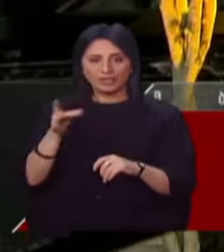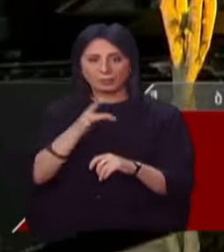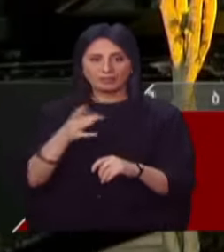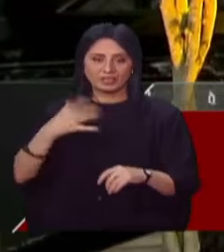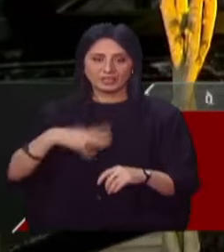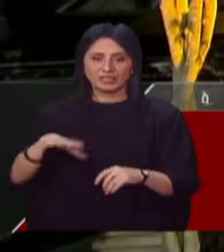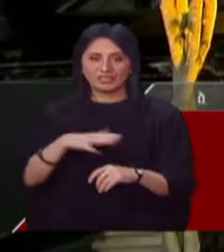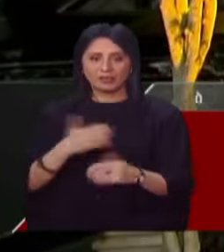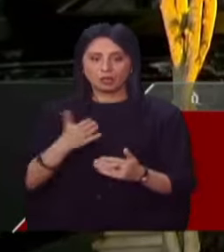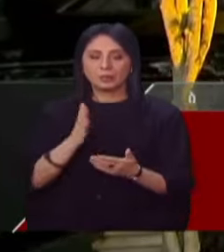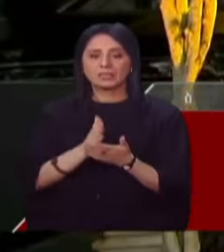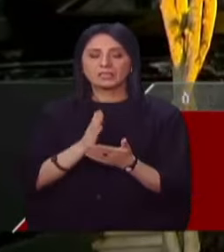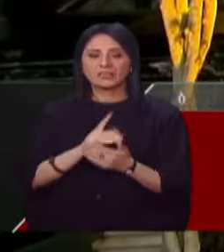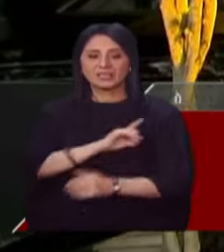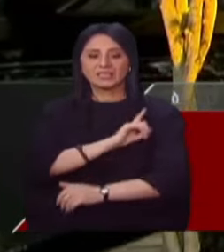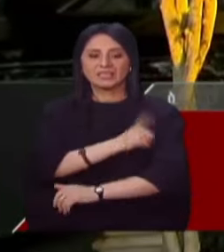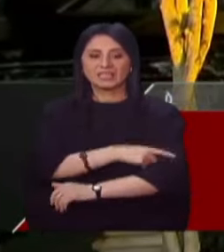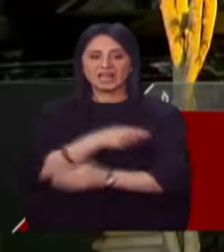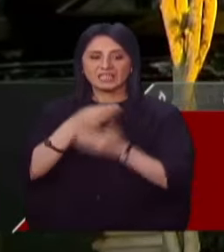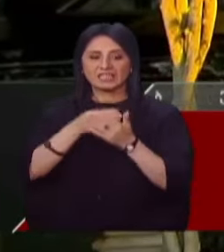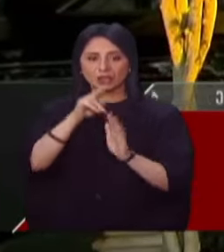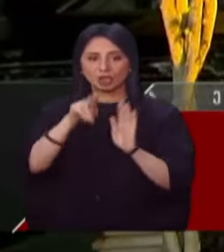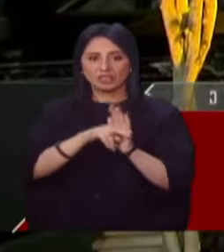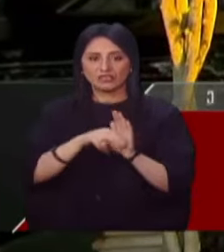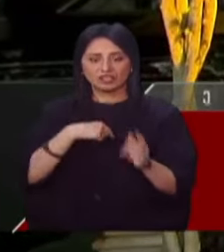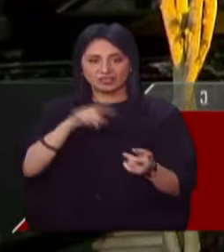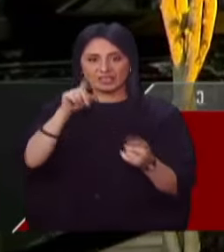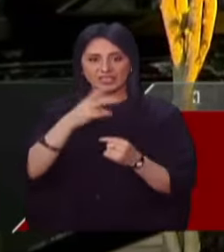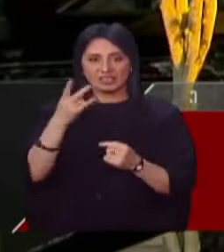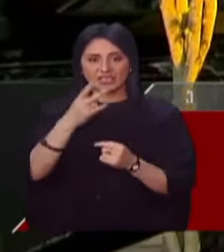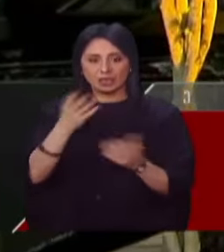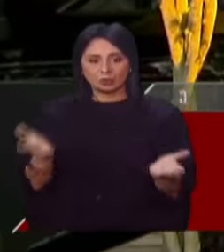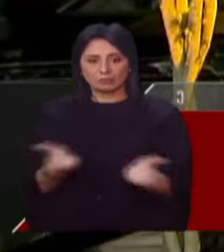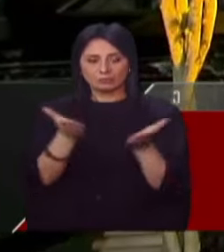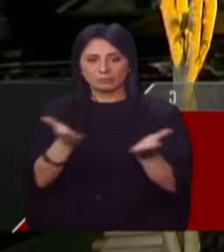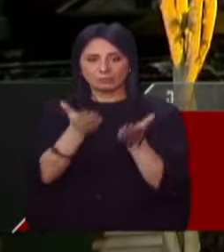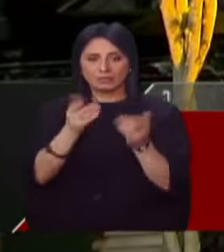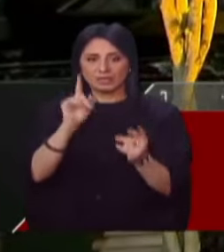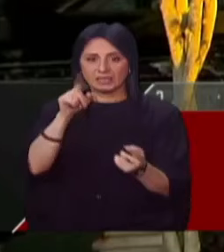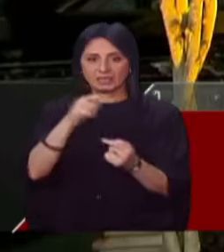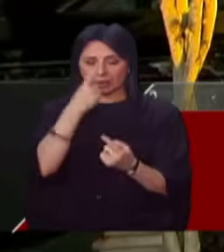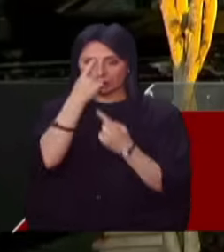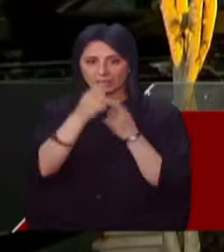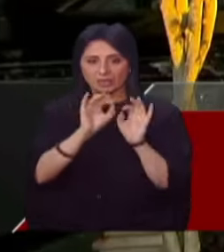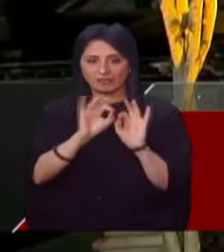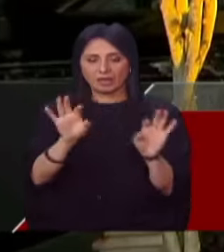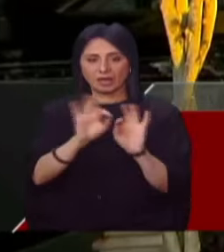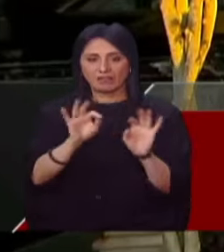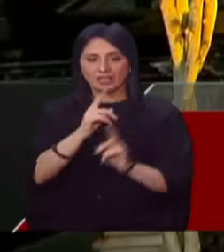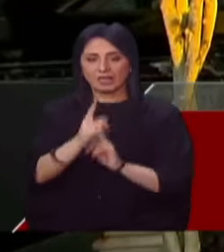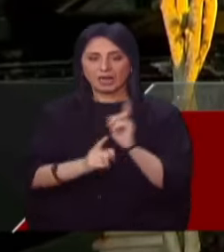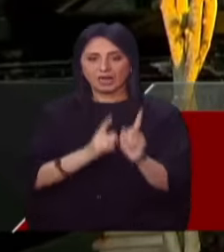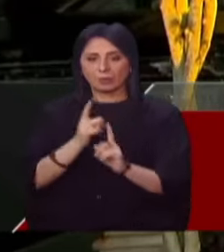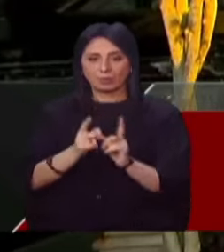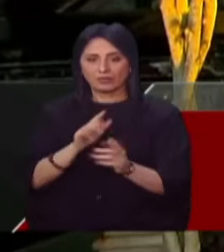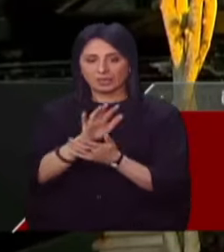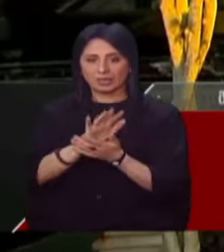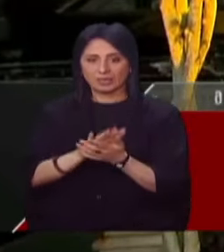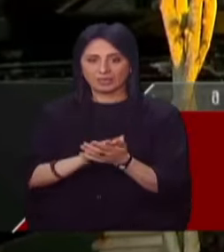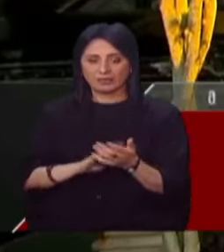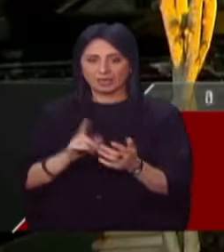და საქართველო, რომელიც არიან ძლიერი ზეწოლის ქვეშ, ჩვენ სათანადოდ უნდა წავახალისოთ და სათანადო გზავნილი გავგზავნოთ რეფორმების